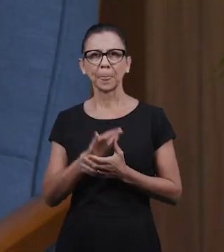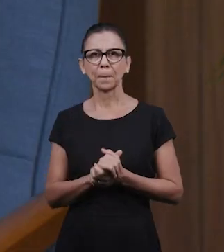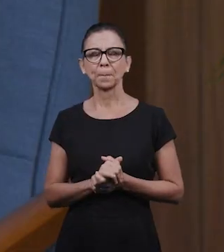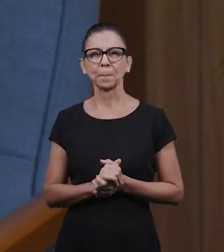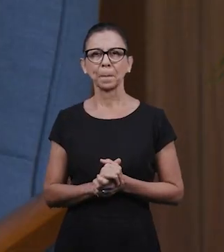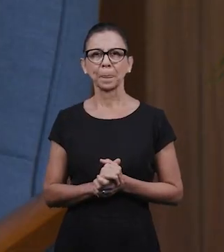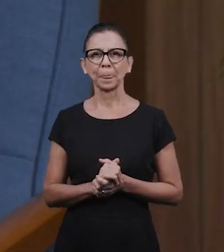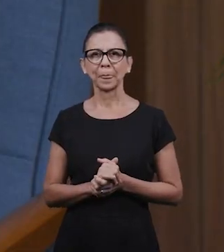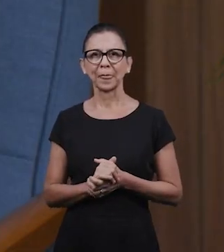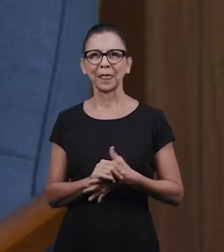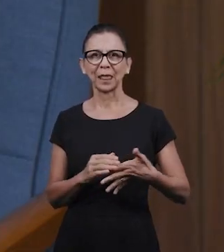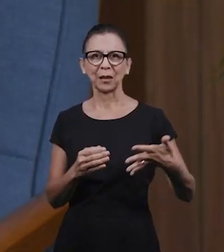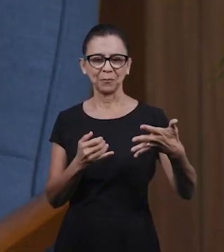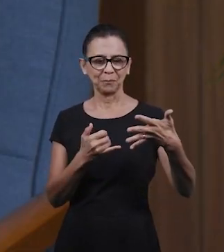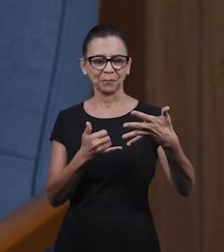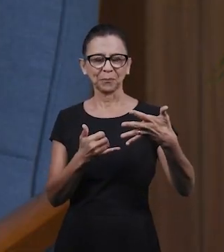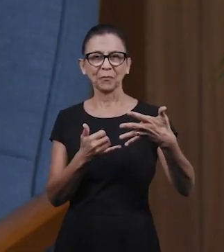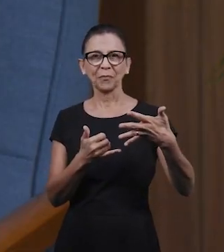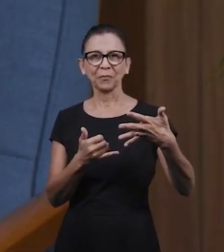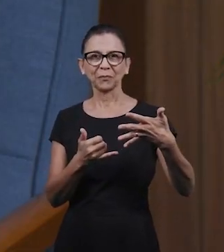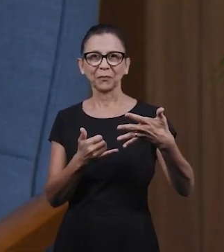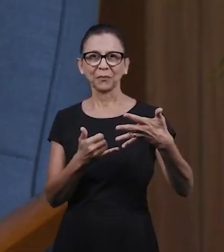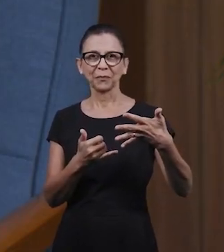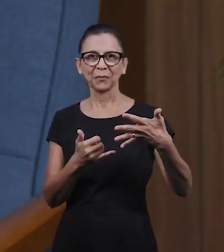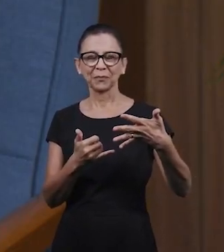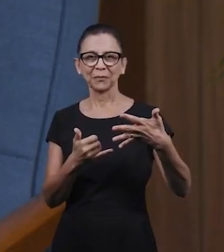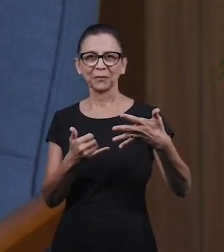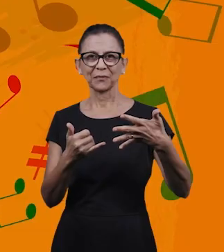Do majeur. Donc, prenez votre instrument et nous allons apprendre.